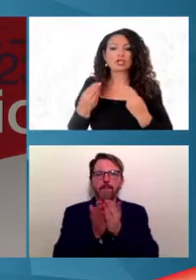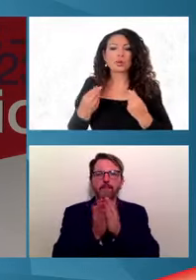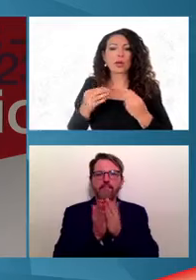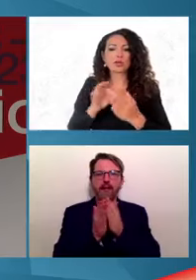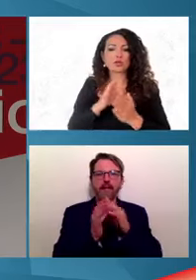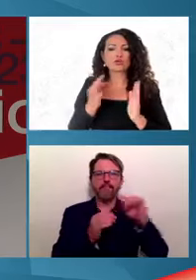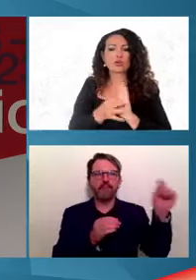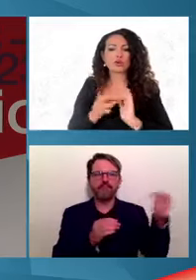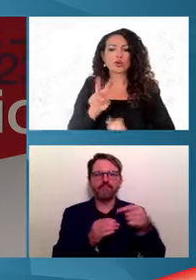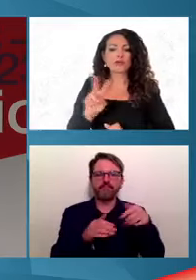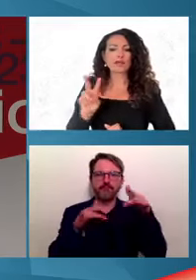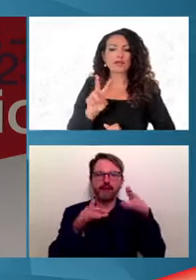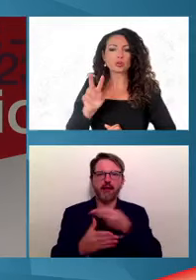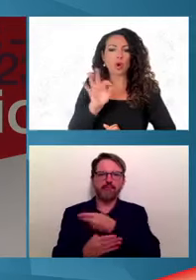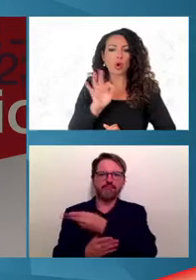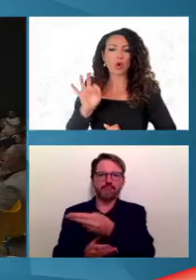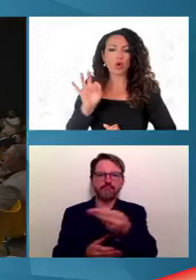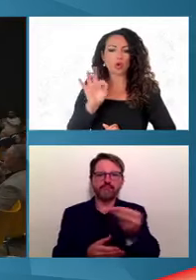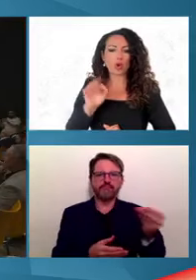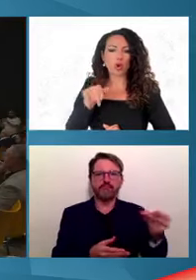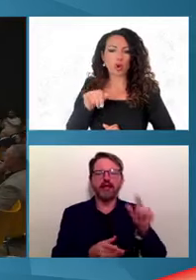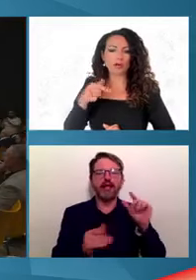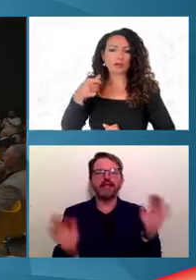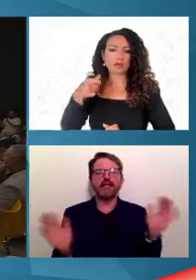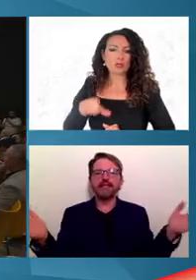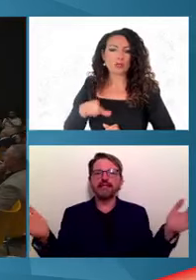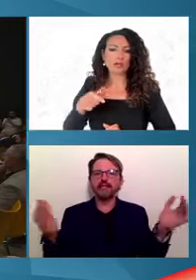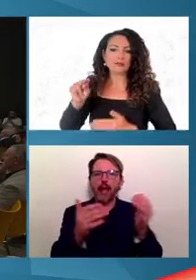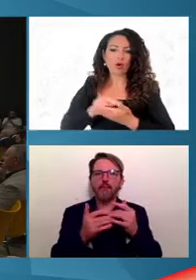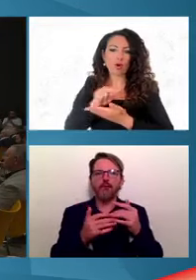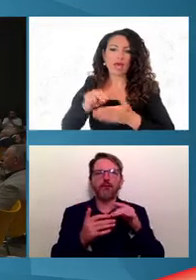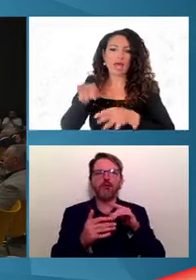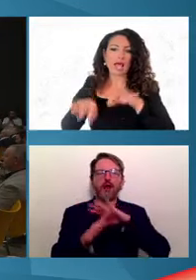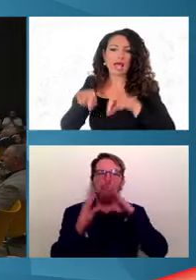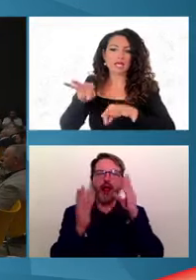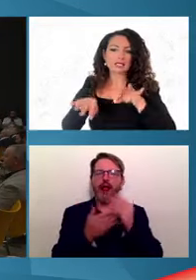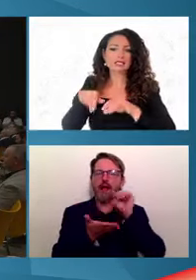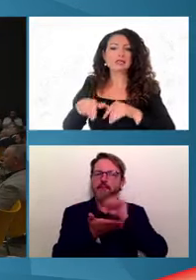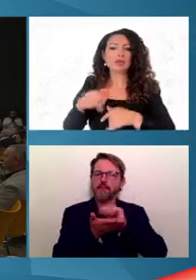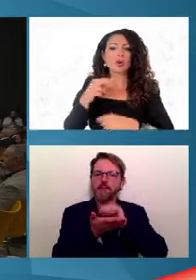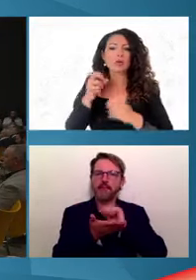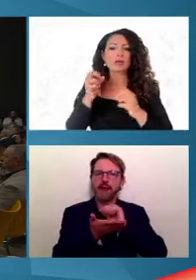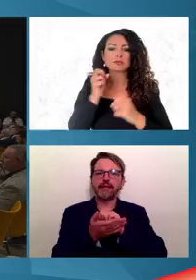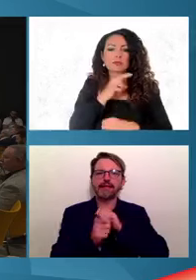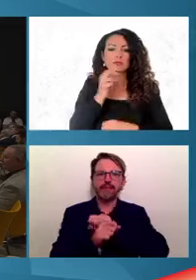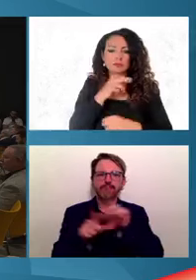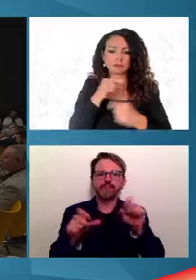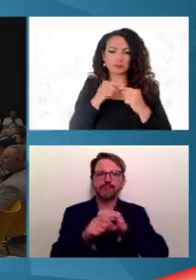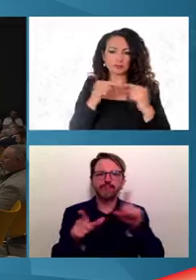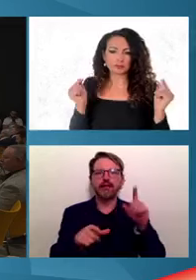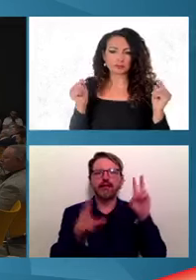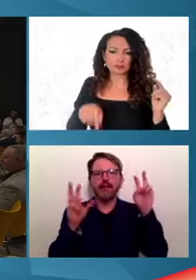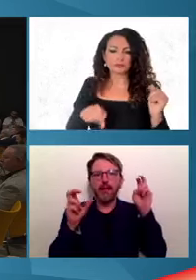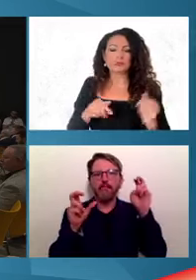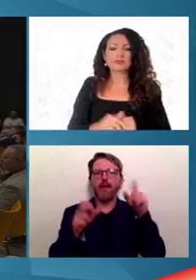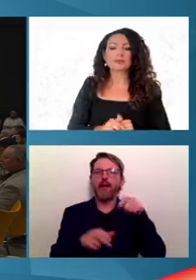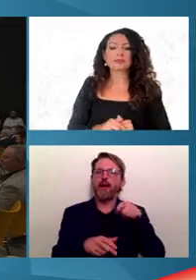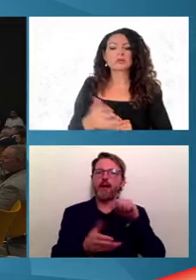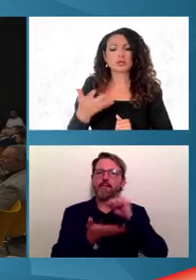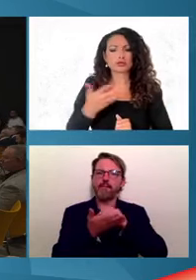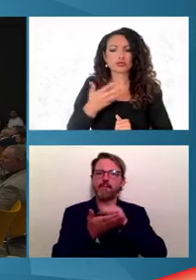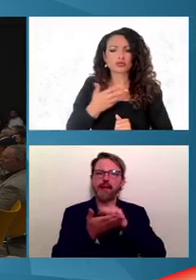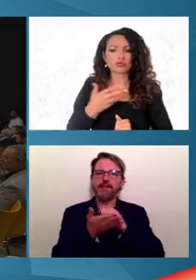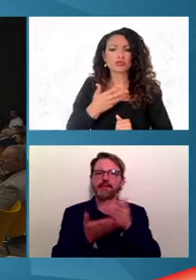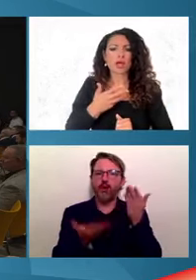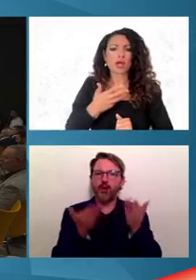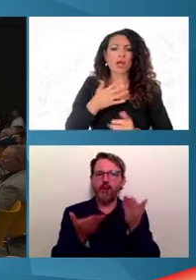eine Sammlung der Berichterstattung der Landespresseagentur zu diesen Pressekonferenzen und auch eine Sammlung von Daten. Sie haben sie